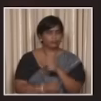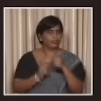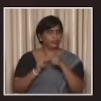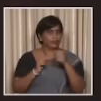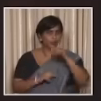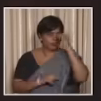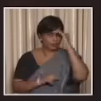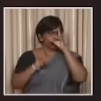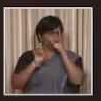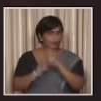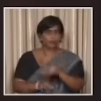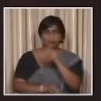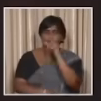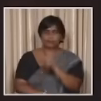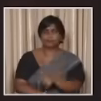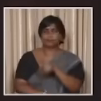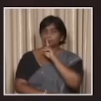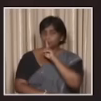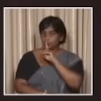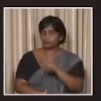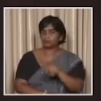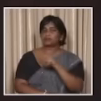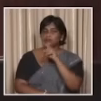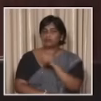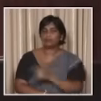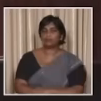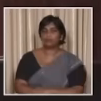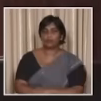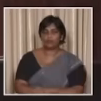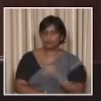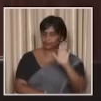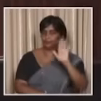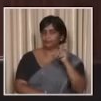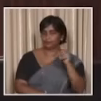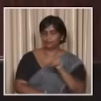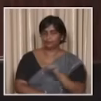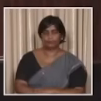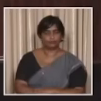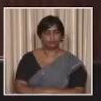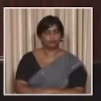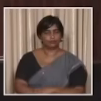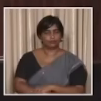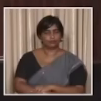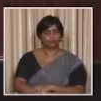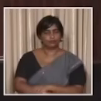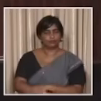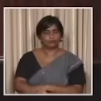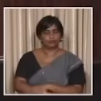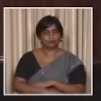Naya Ketuma Wage Kenek. Mewa Kienek. Hari Bumi Suti. Indah.